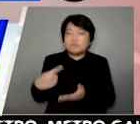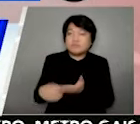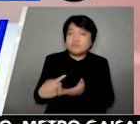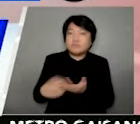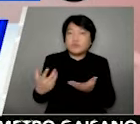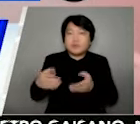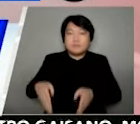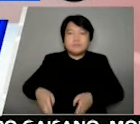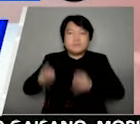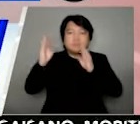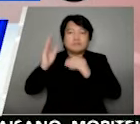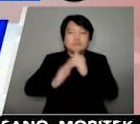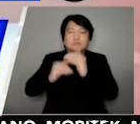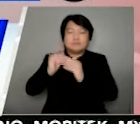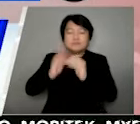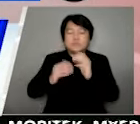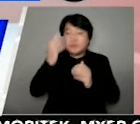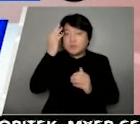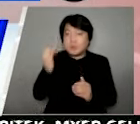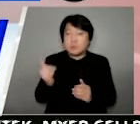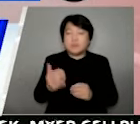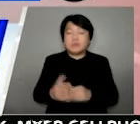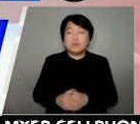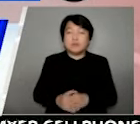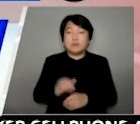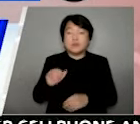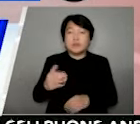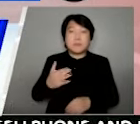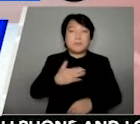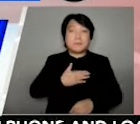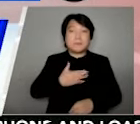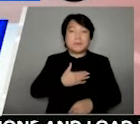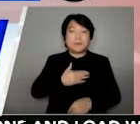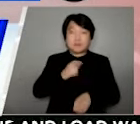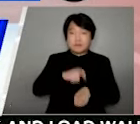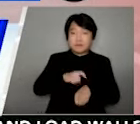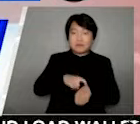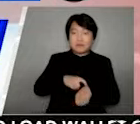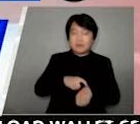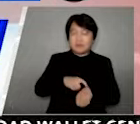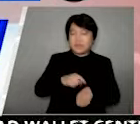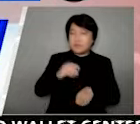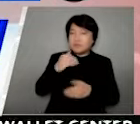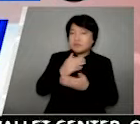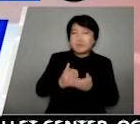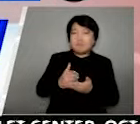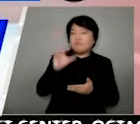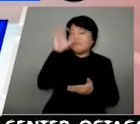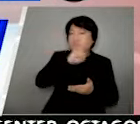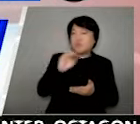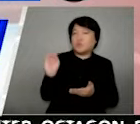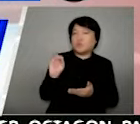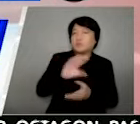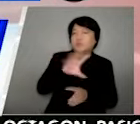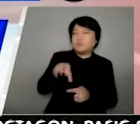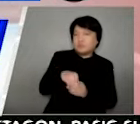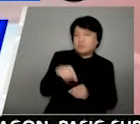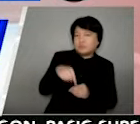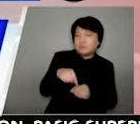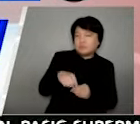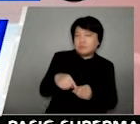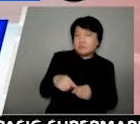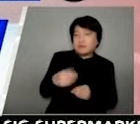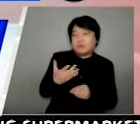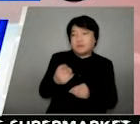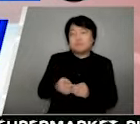building na hindi during my term and I think the best person to explain sa kanya is Senator Lacson. Kaya